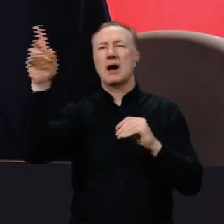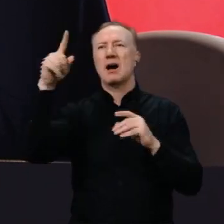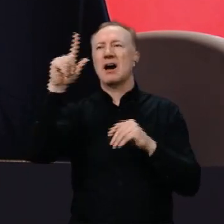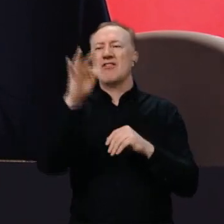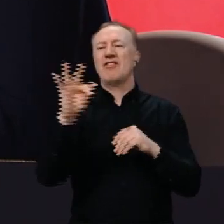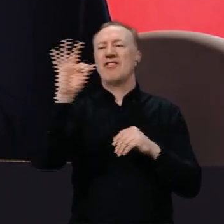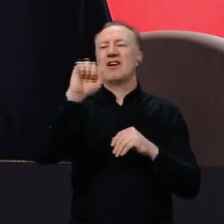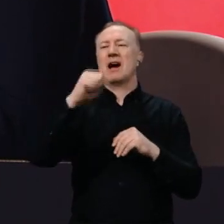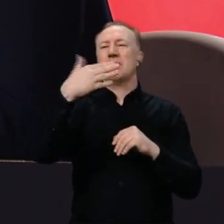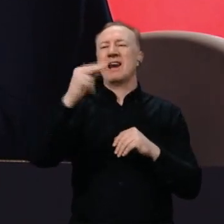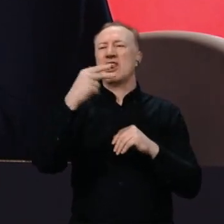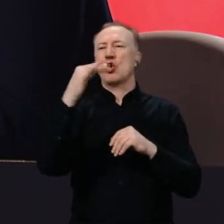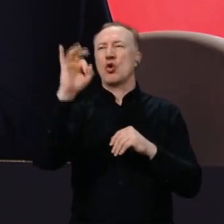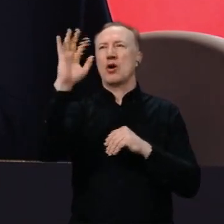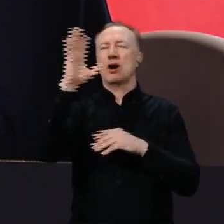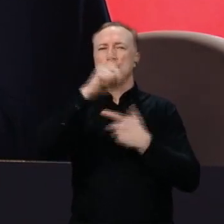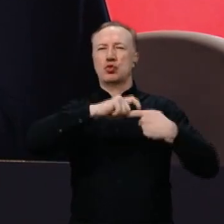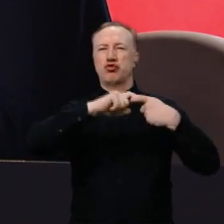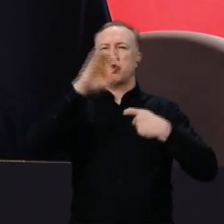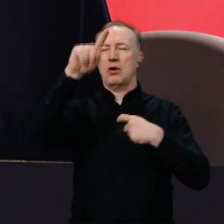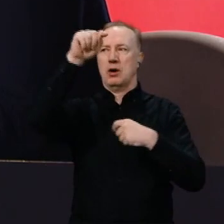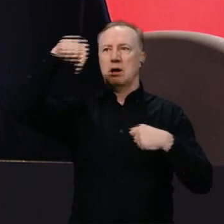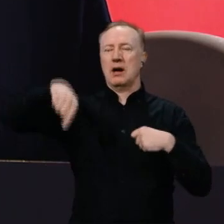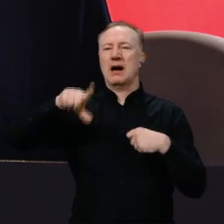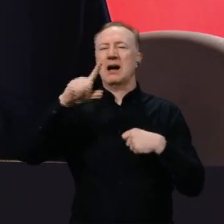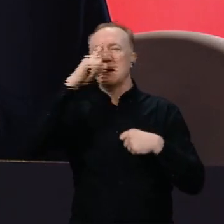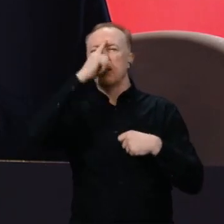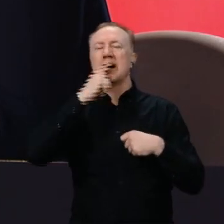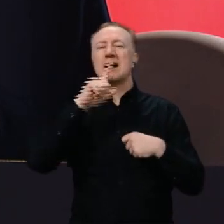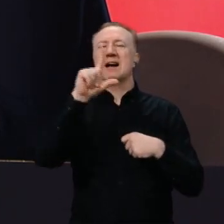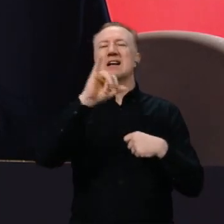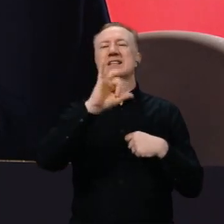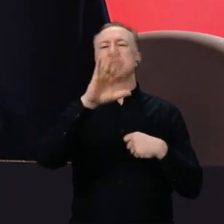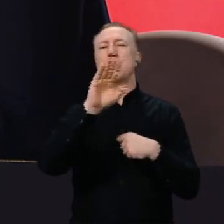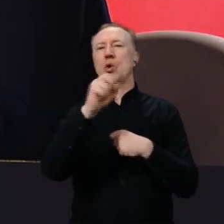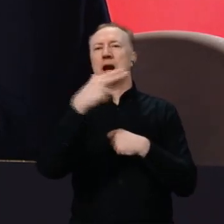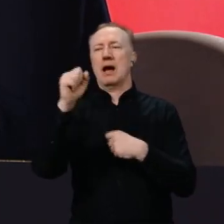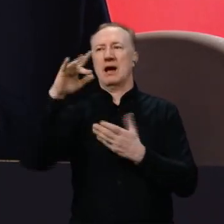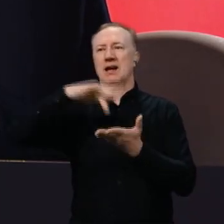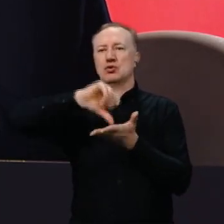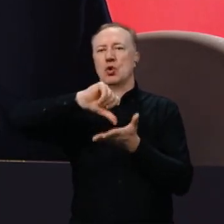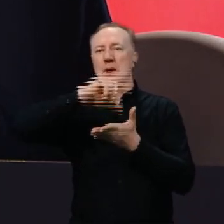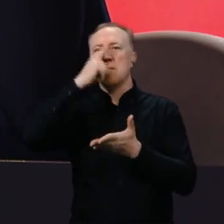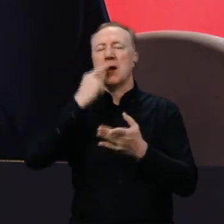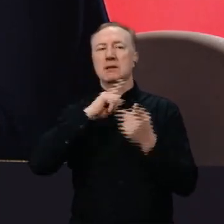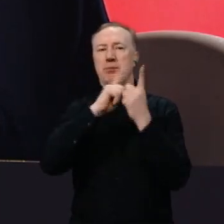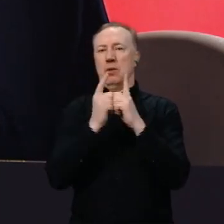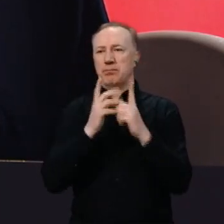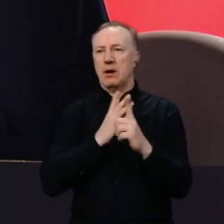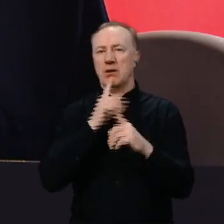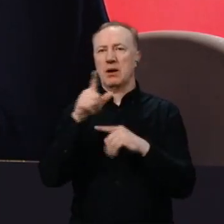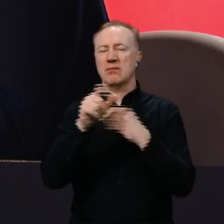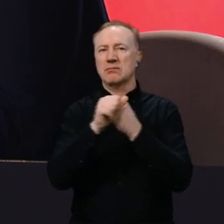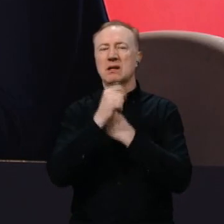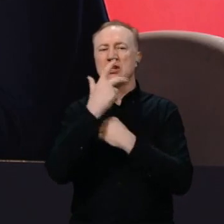w Lizbonie, prawda? On jest wymieniany wśród trzech najbardziej jakby gorących nazwisk dla Flamengo. A powiedzmy